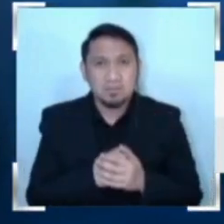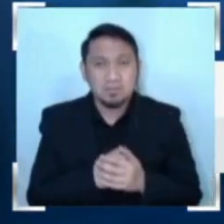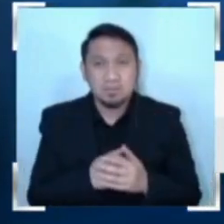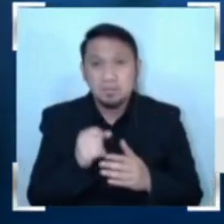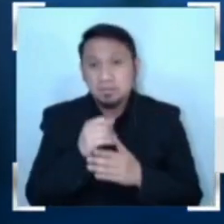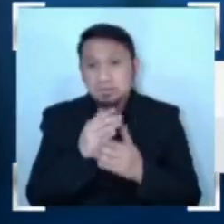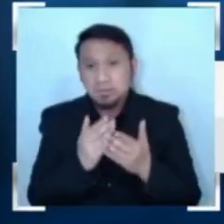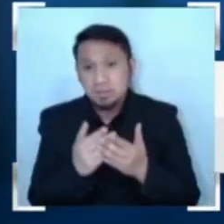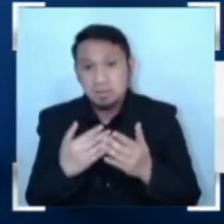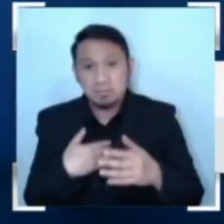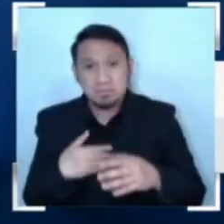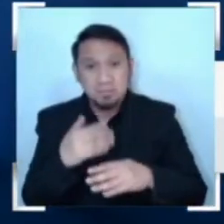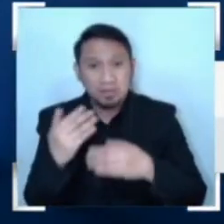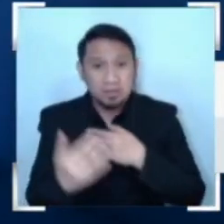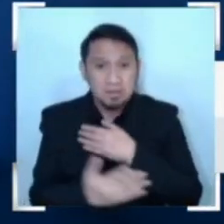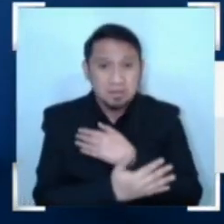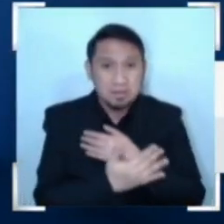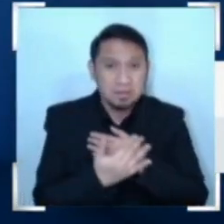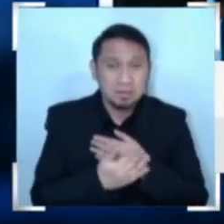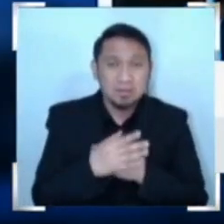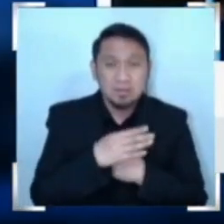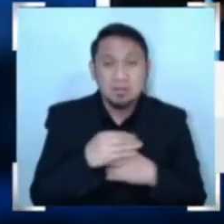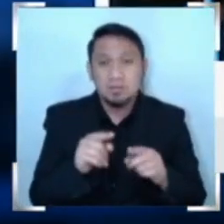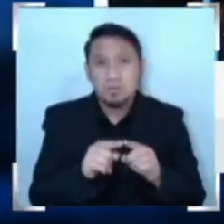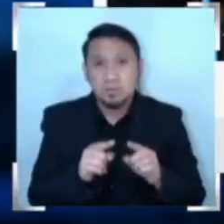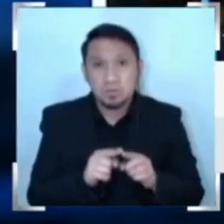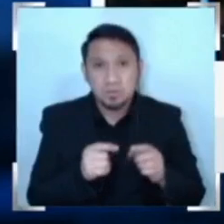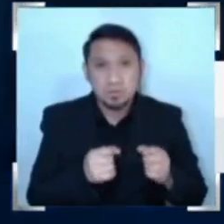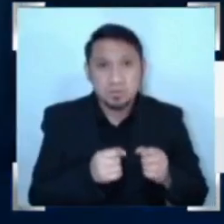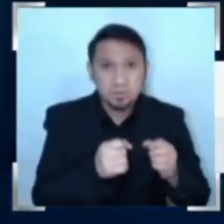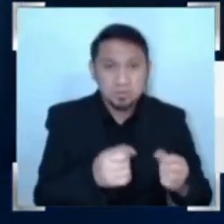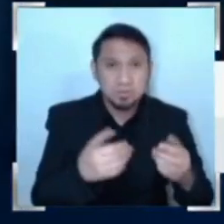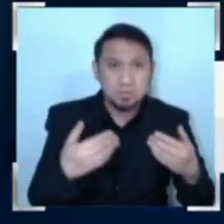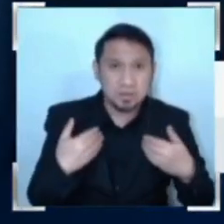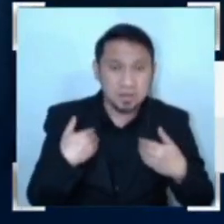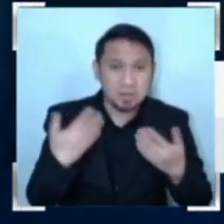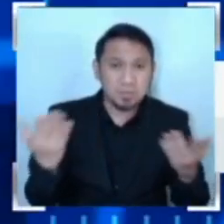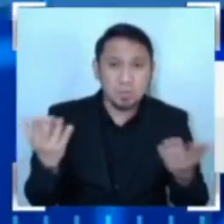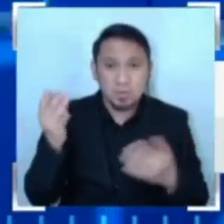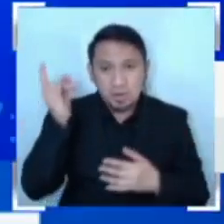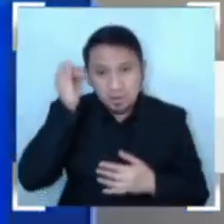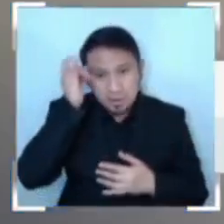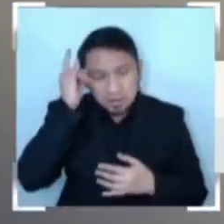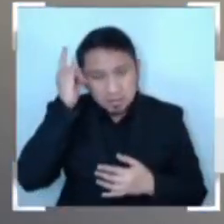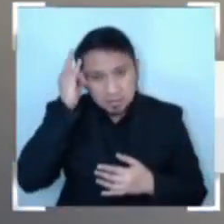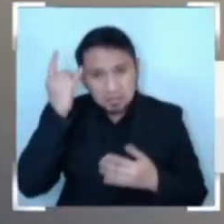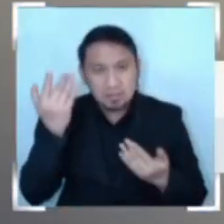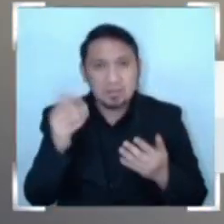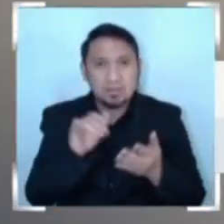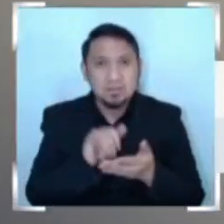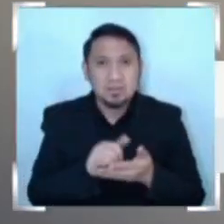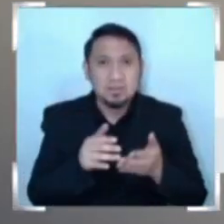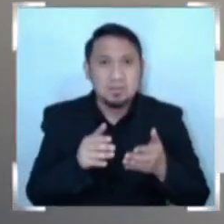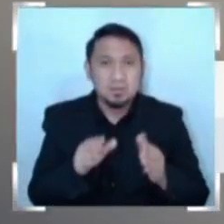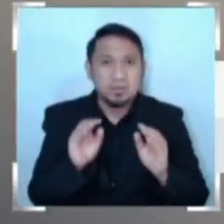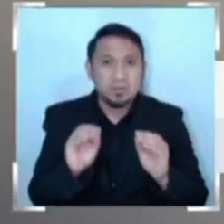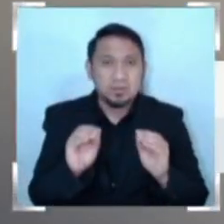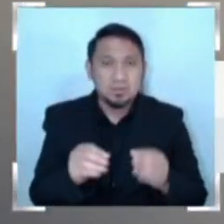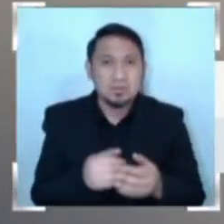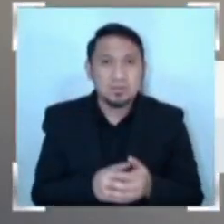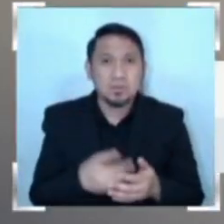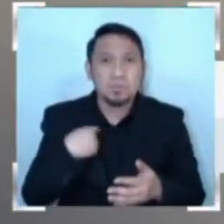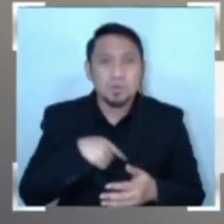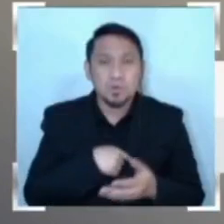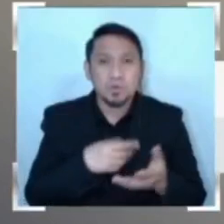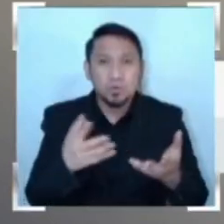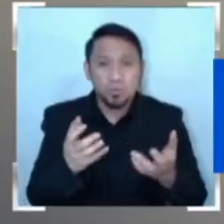sa garden, o kaya naman sa mga corridor kung saan may signal, doon na nagtuturo. Gusto okay. Naman po talaga namin na magkaroon na ng